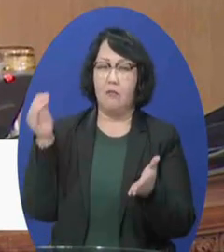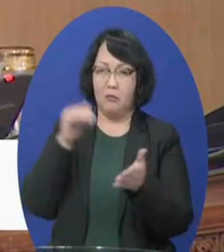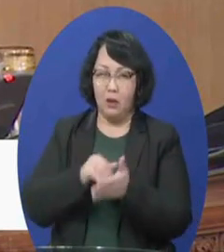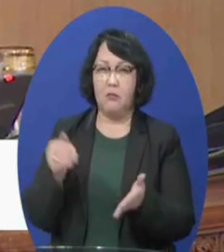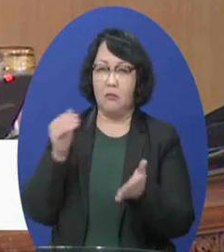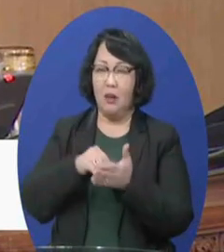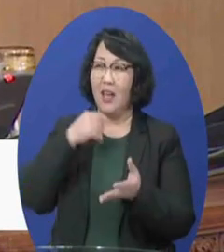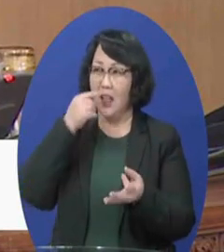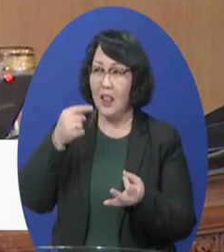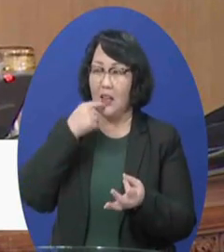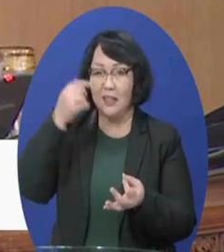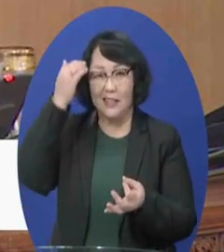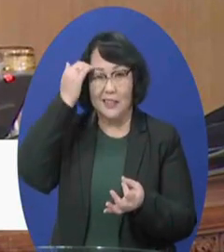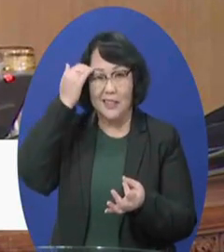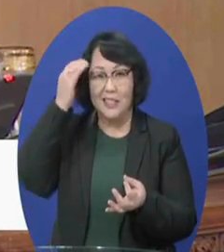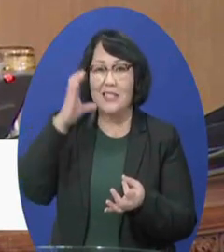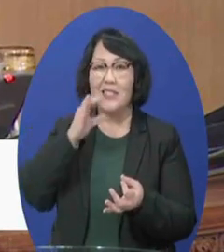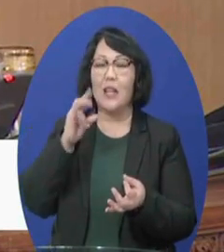дараа сануулсан.